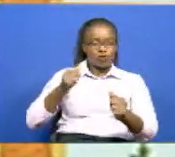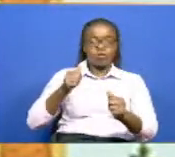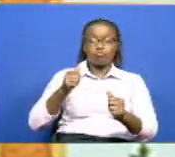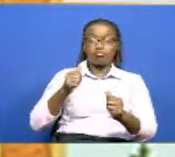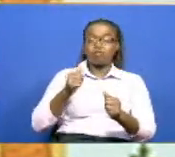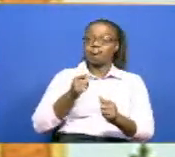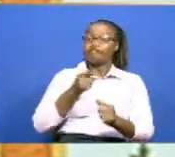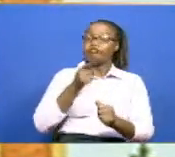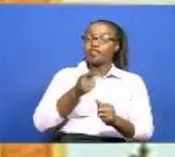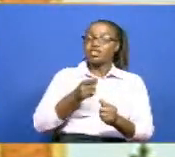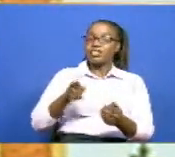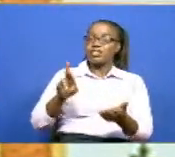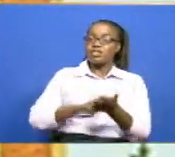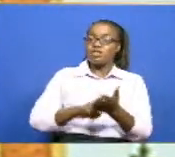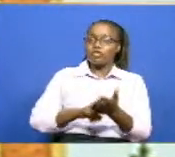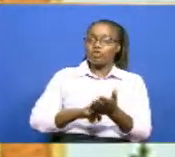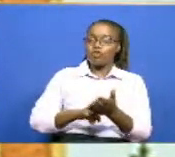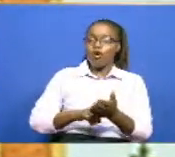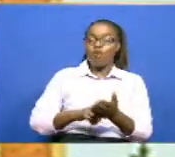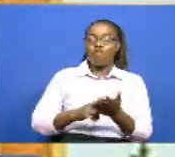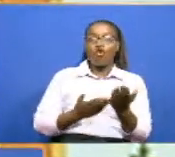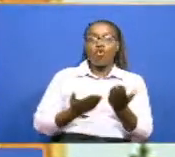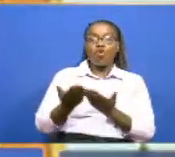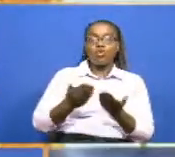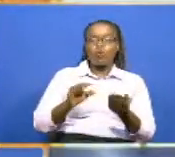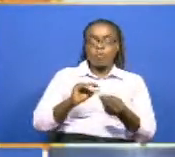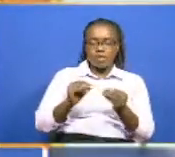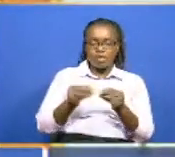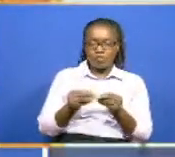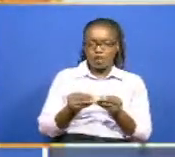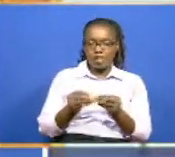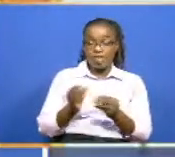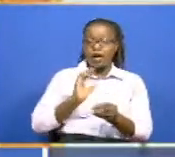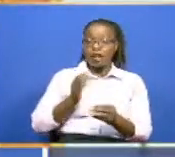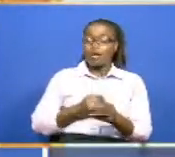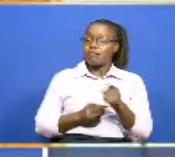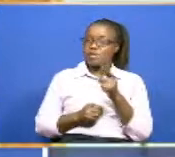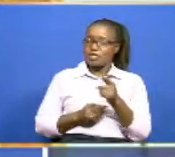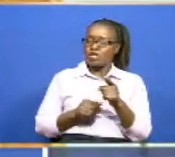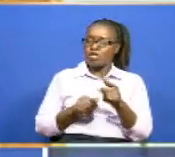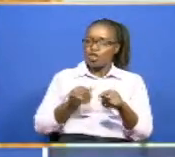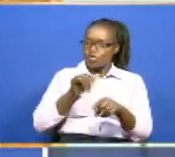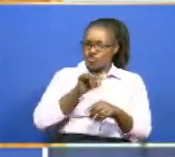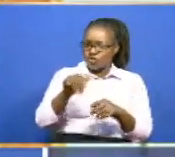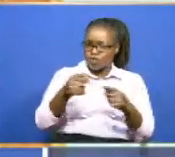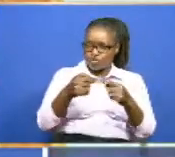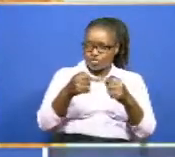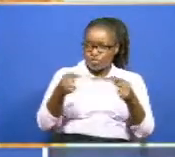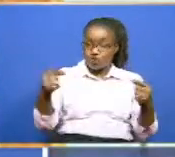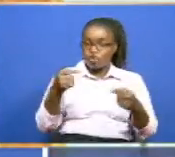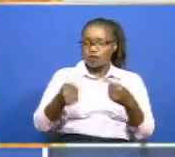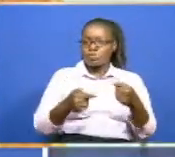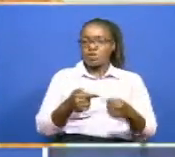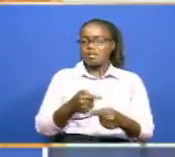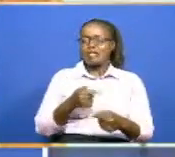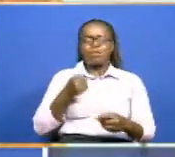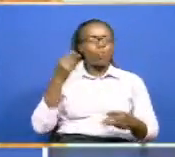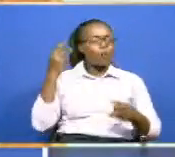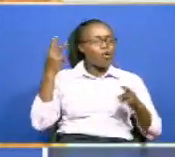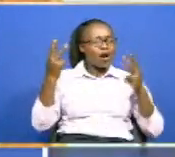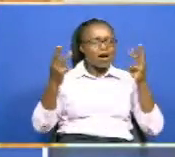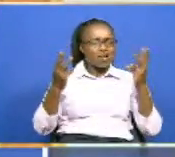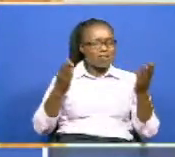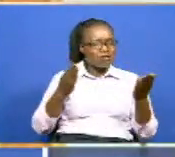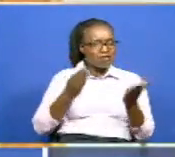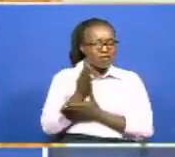namba. Kupitia kwa mwenyekiti wa Kepol Koinange, kamati hiyo imesema kuwa wale wanaopinga shughuli hiyo wanahofia uwazi wa vita